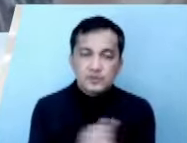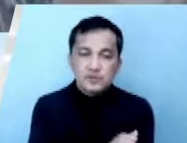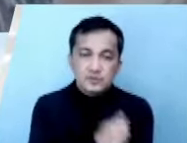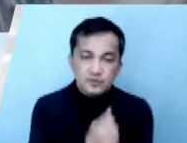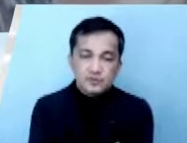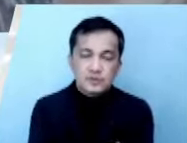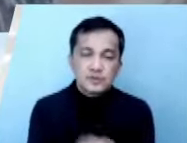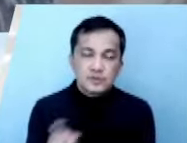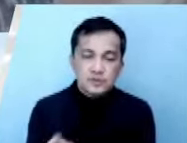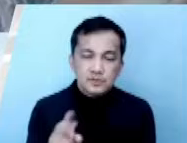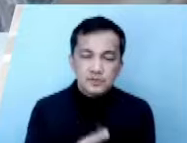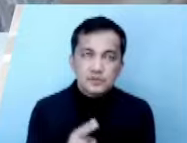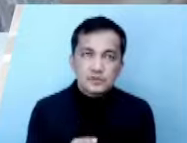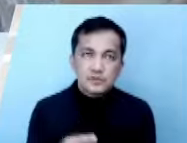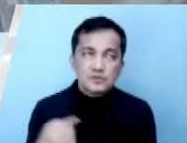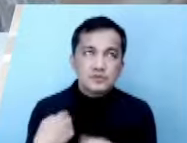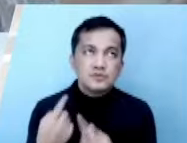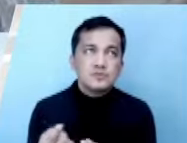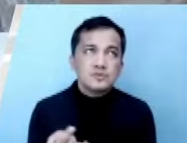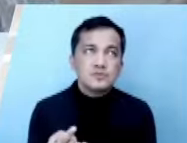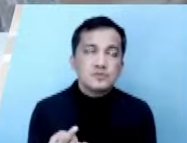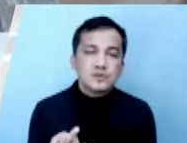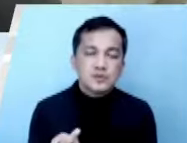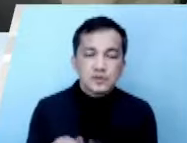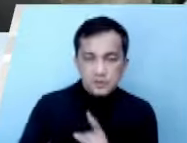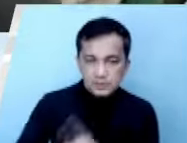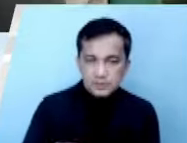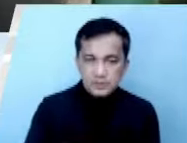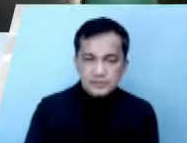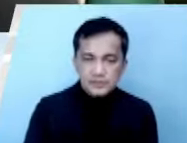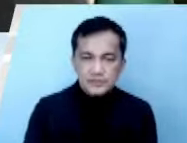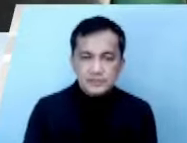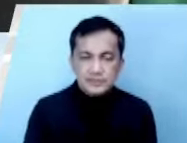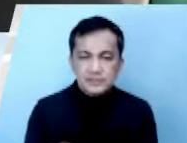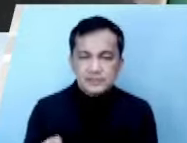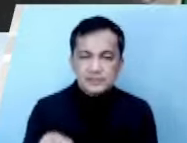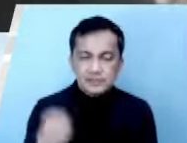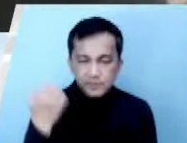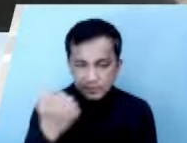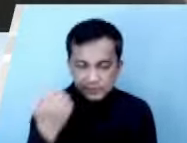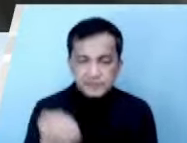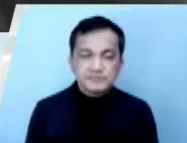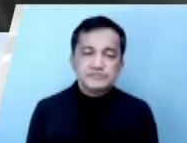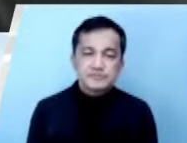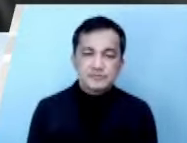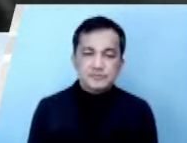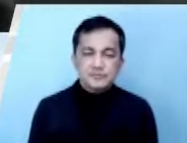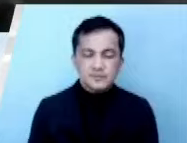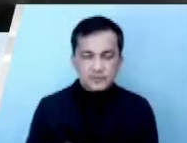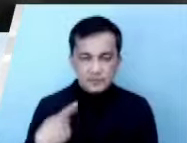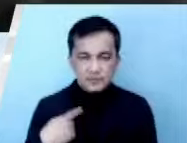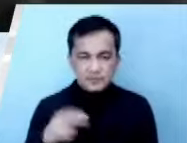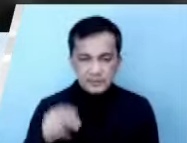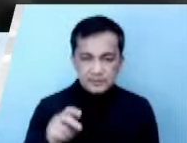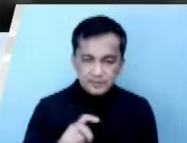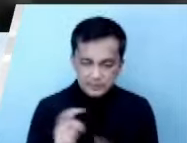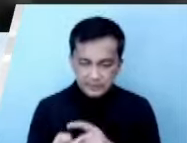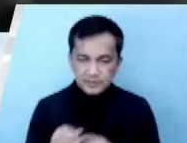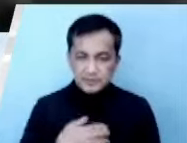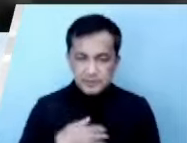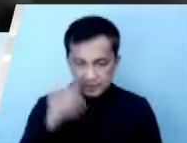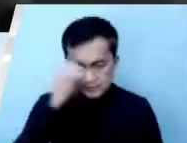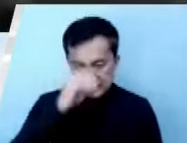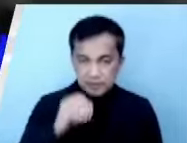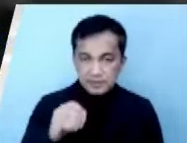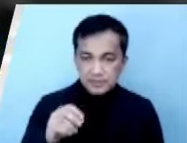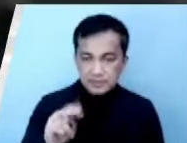used during periods of exigencies. Meron kailangan baguhin in my opinion is kasi ngayon ang NFA has no